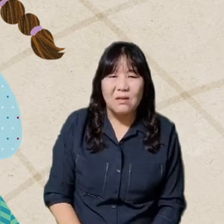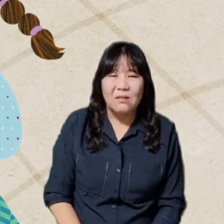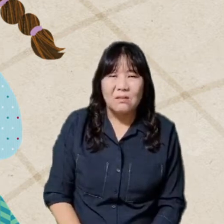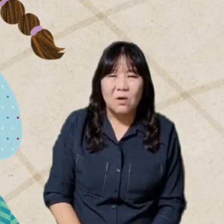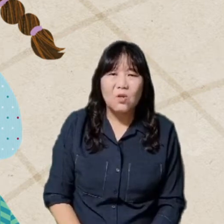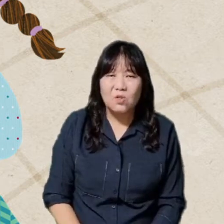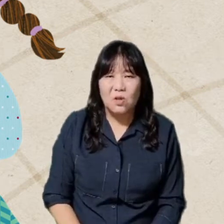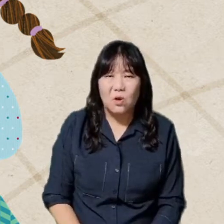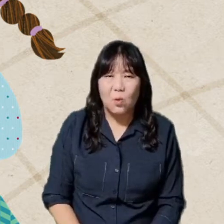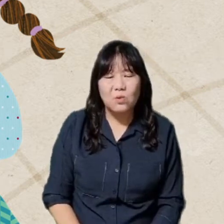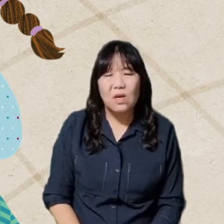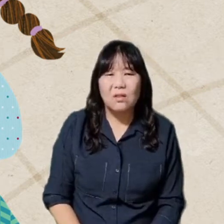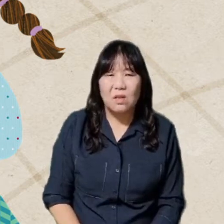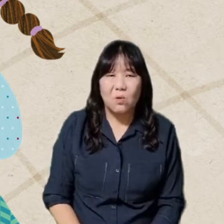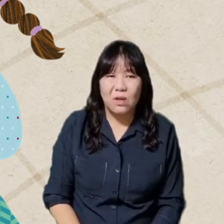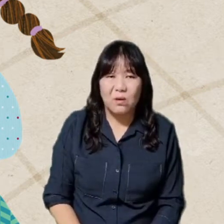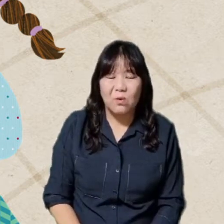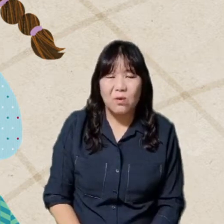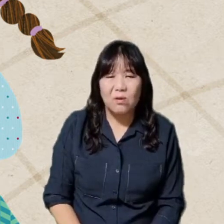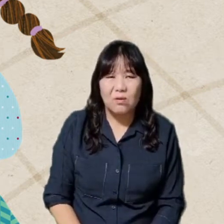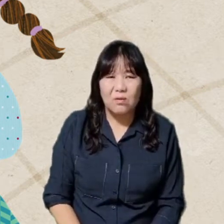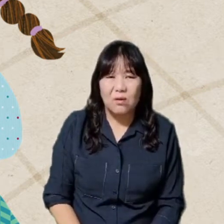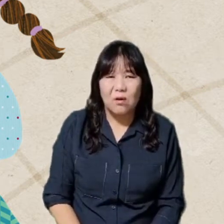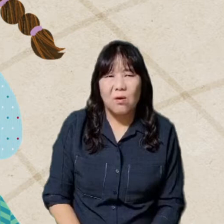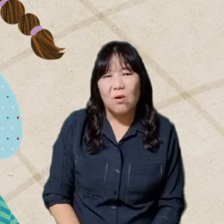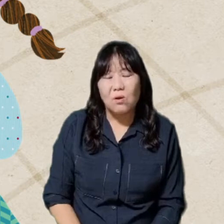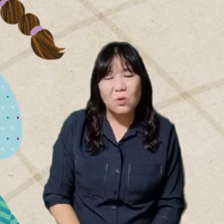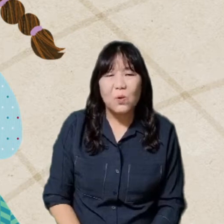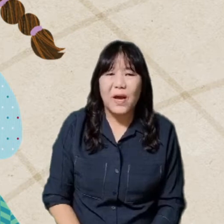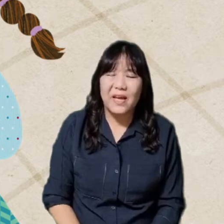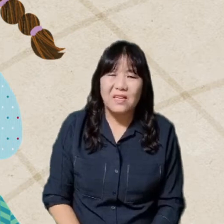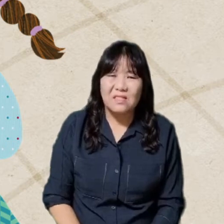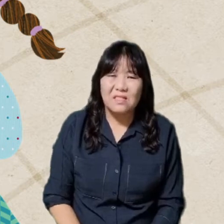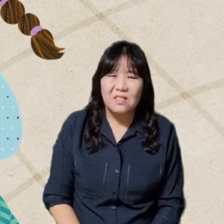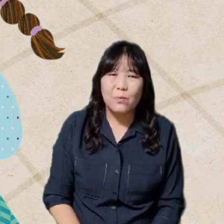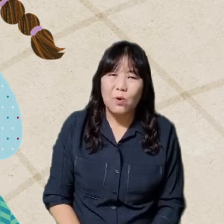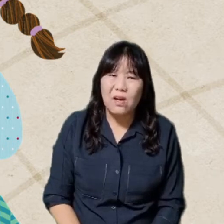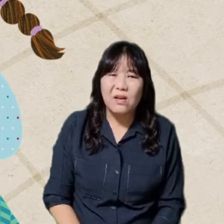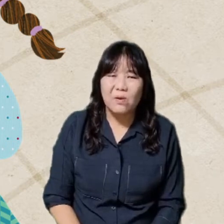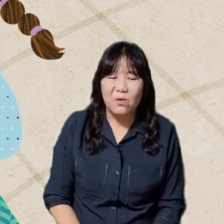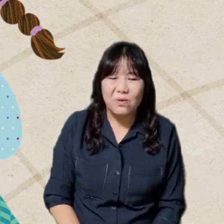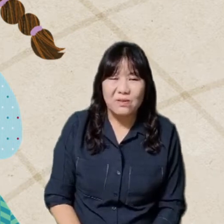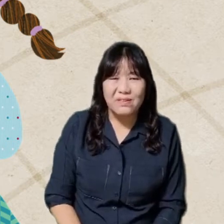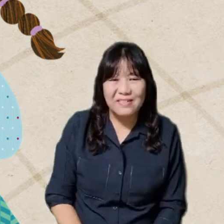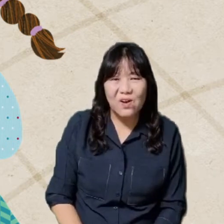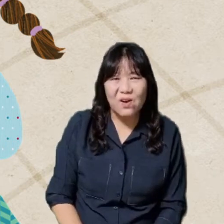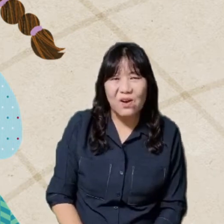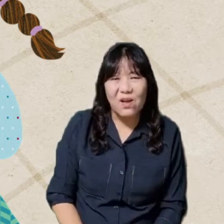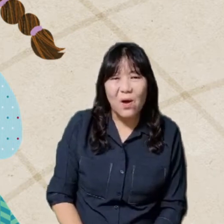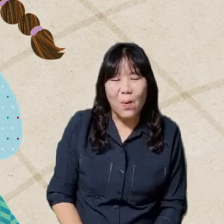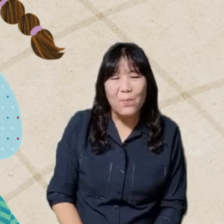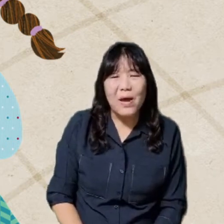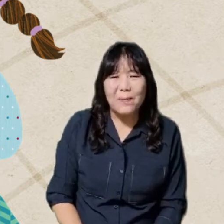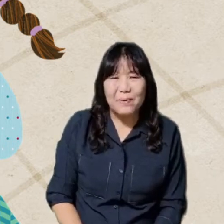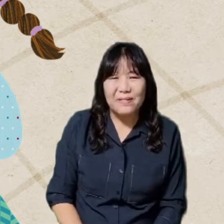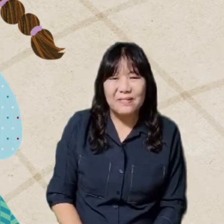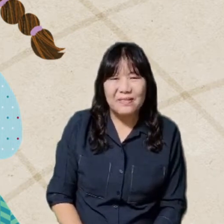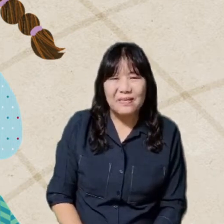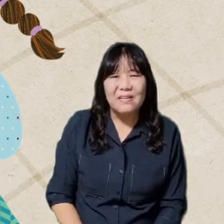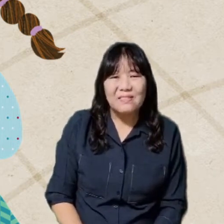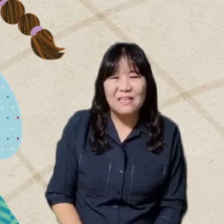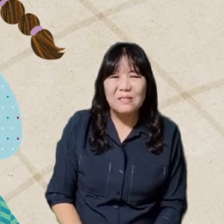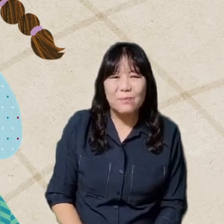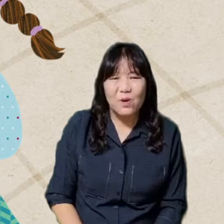아빠랑 떨어져서 부자가 되었네요. 어디로 가야 할지 몰라요. 그래서 엄마